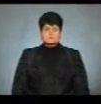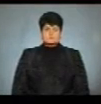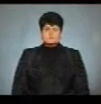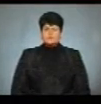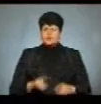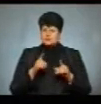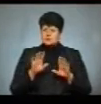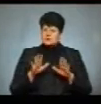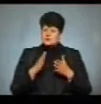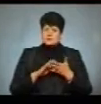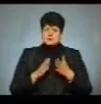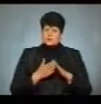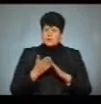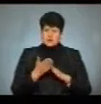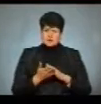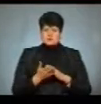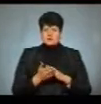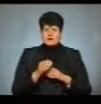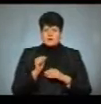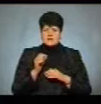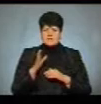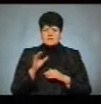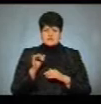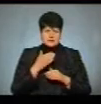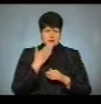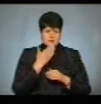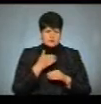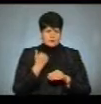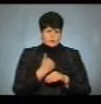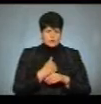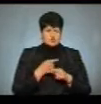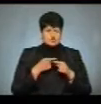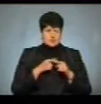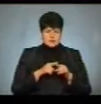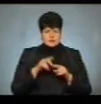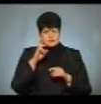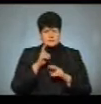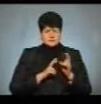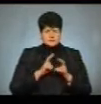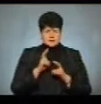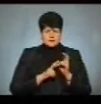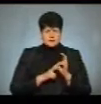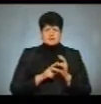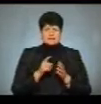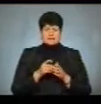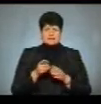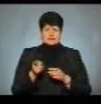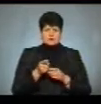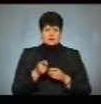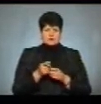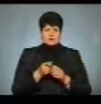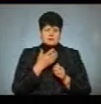Чому склалася така ситуація, моя колега Аня Василенко запитувала головного інженера комунального підприємства